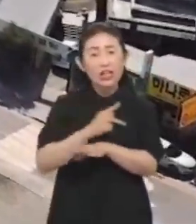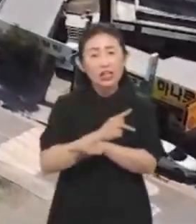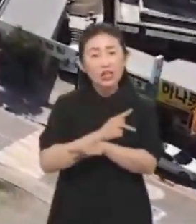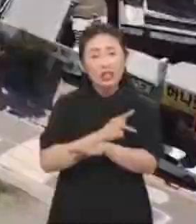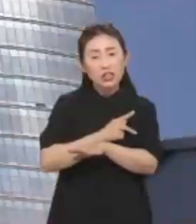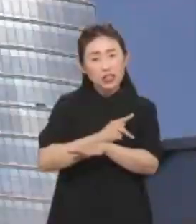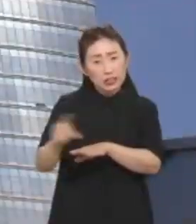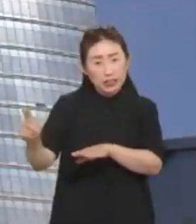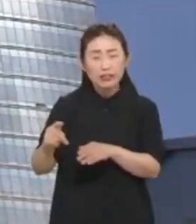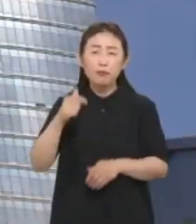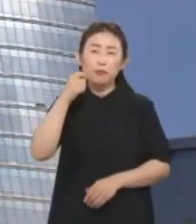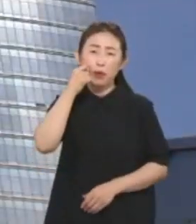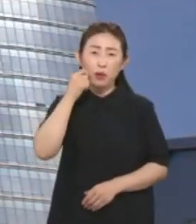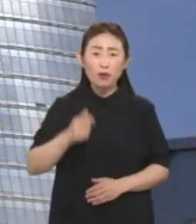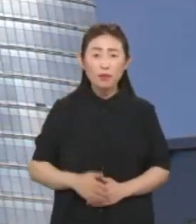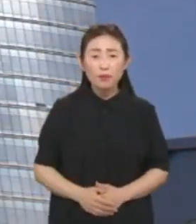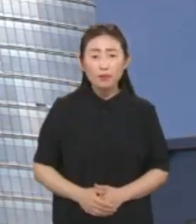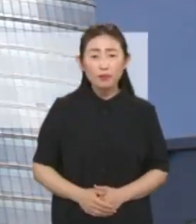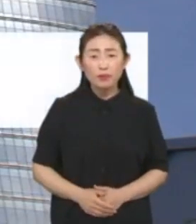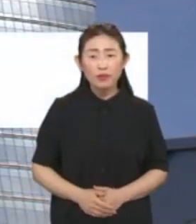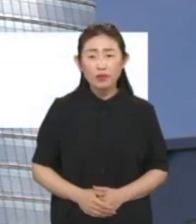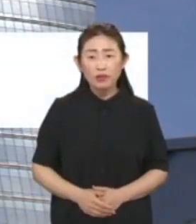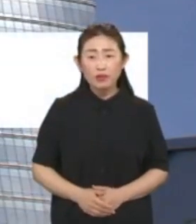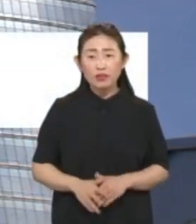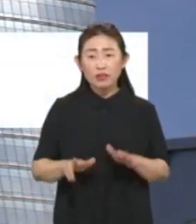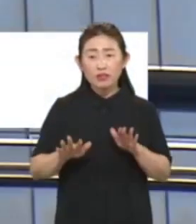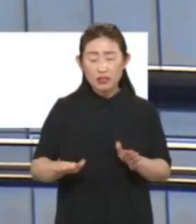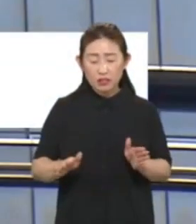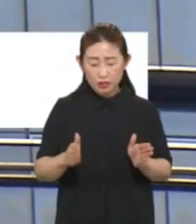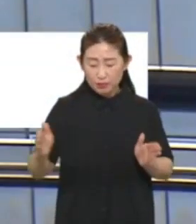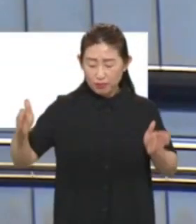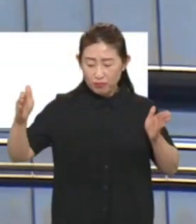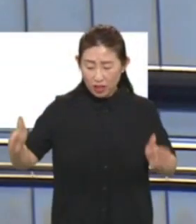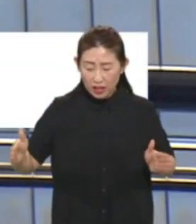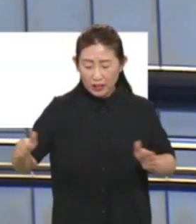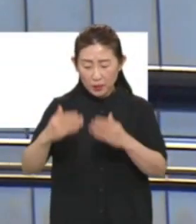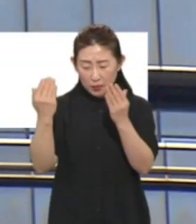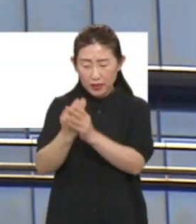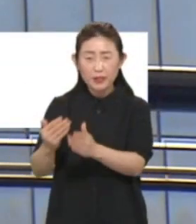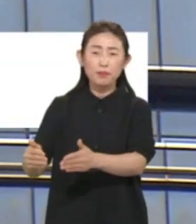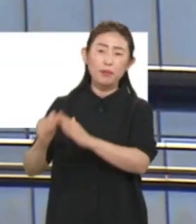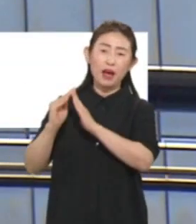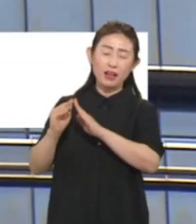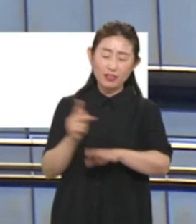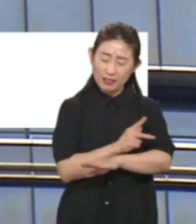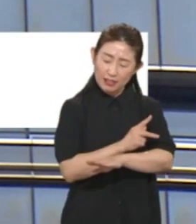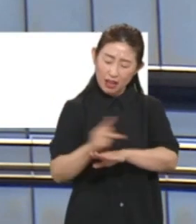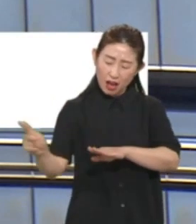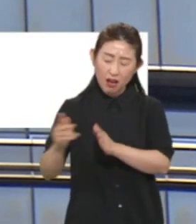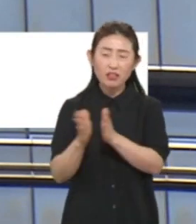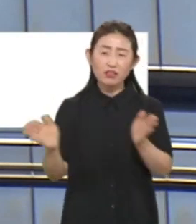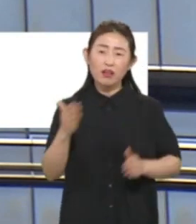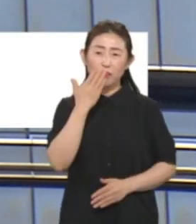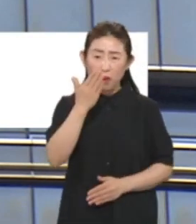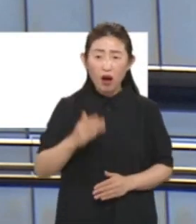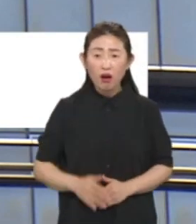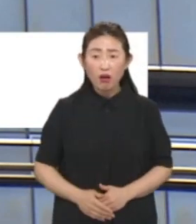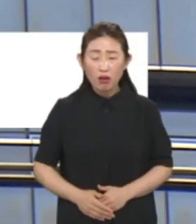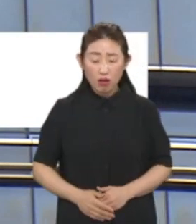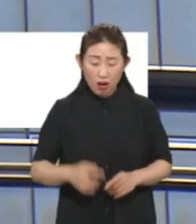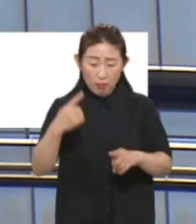있습니다. 기본 방향을 일단 대학까지 한 번에 전철화가 돼야지 끝에서 끝을 갈 수 있는 거잖아요.